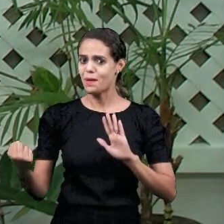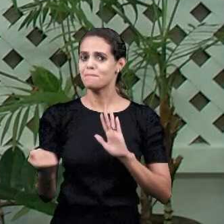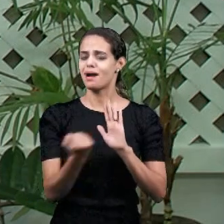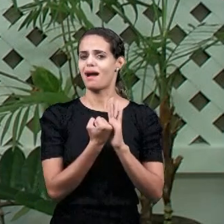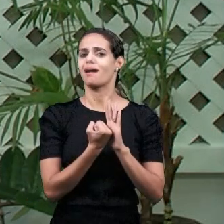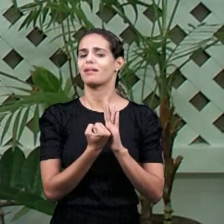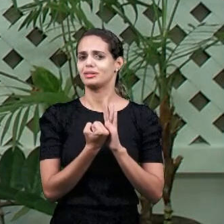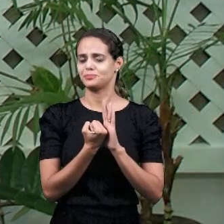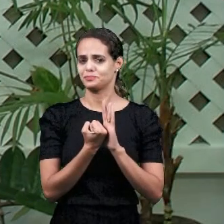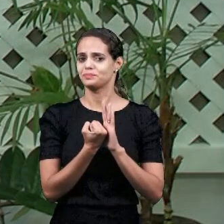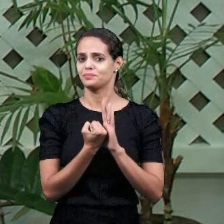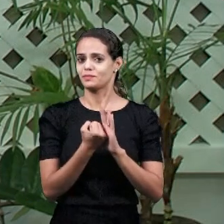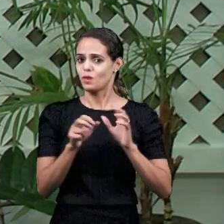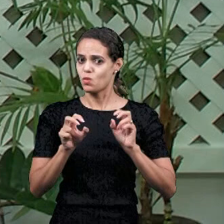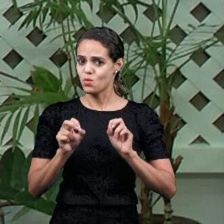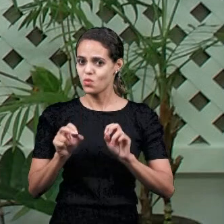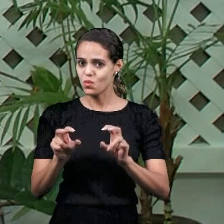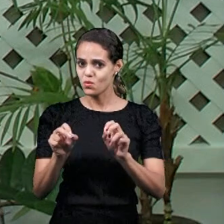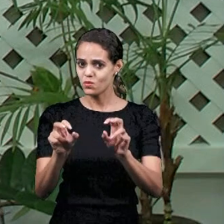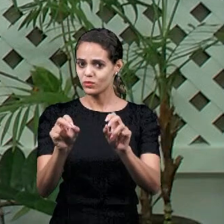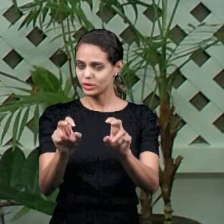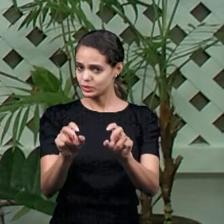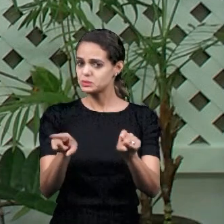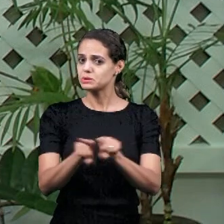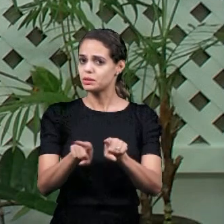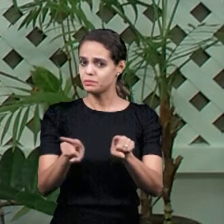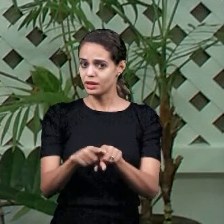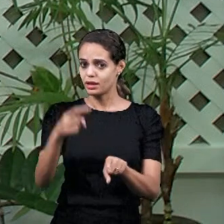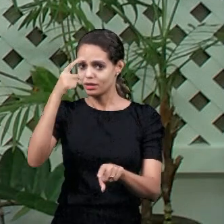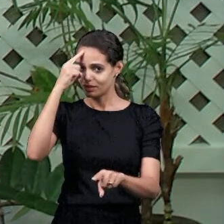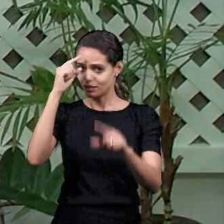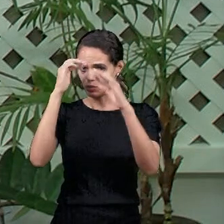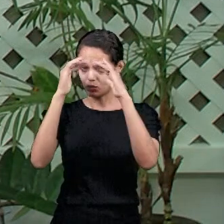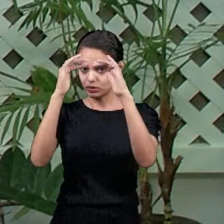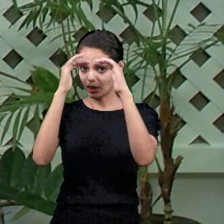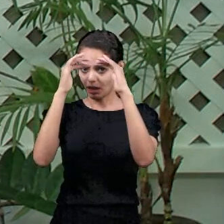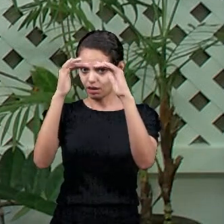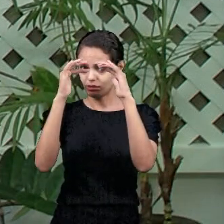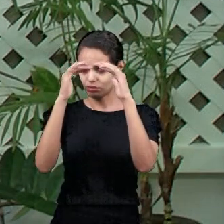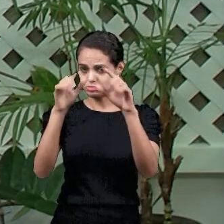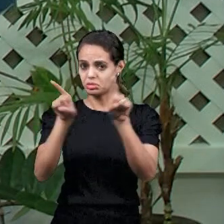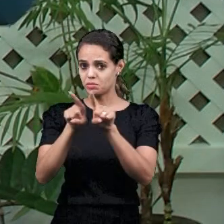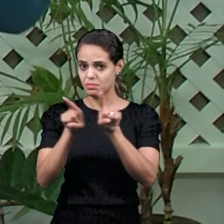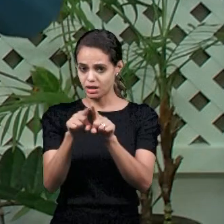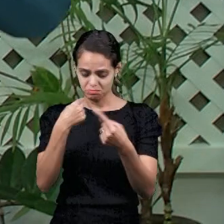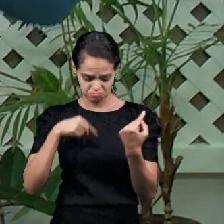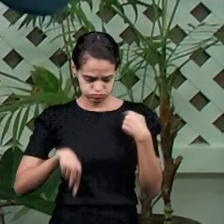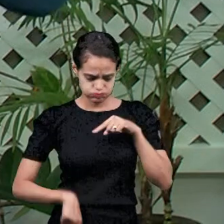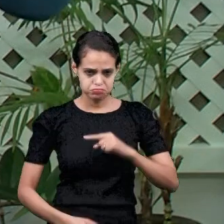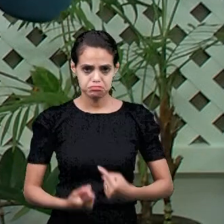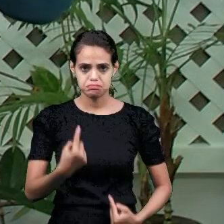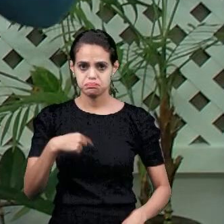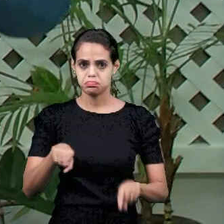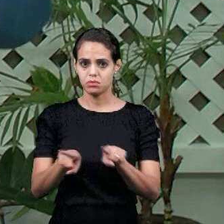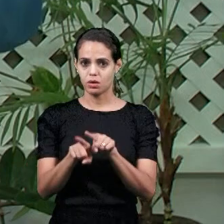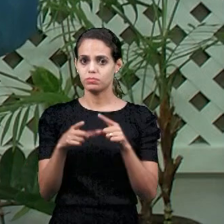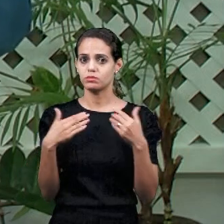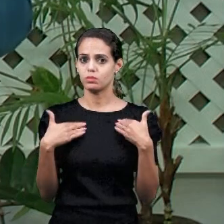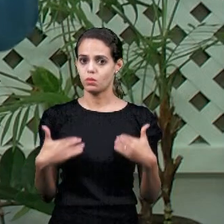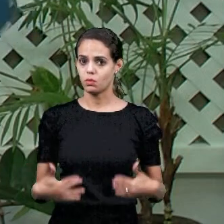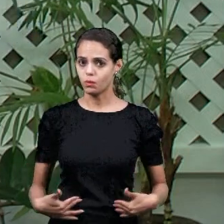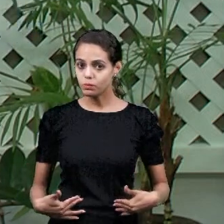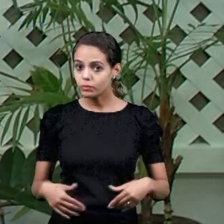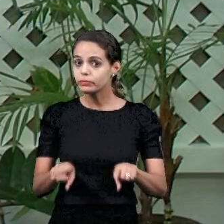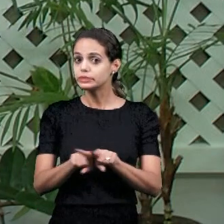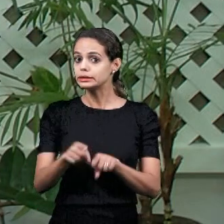d'autres, au cerveau et d'autres fonctions d'organisme, le cerveau, mais en plus de cela, c'est ce que